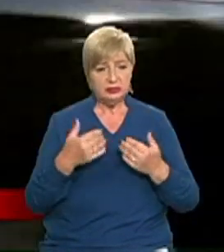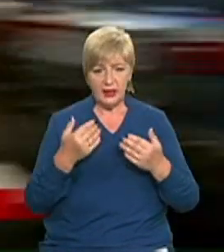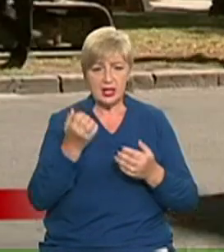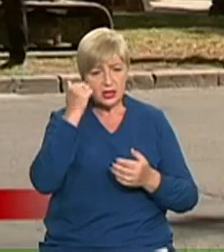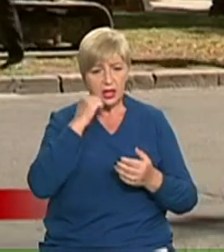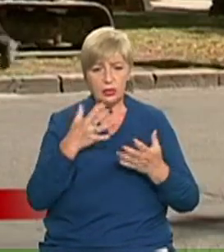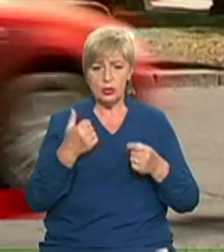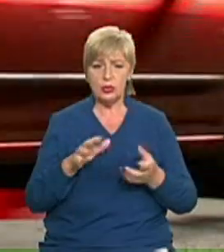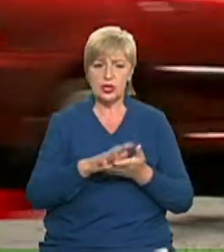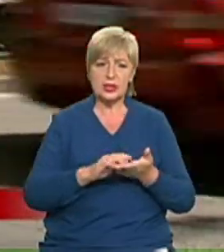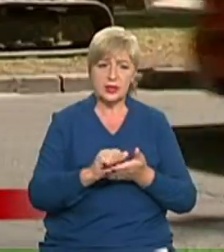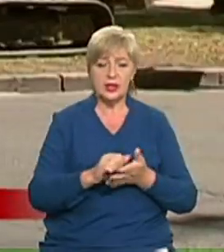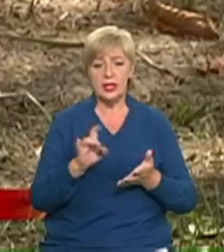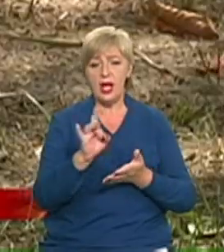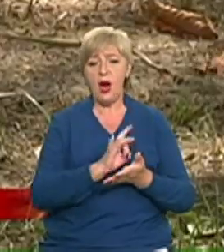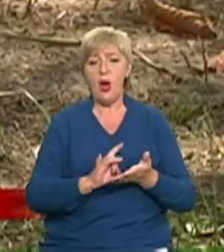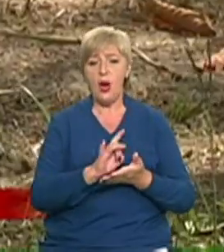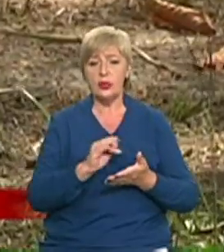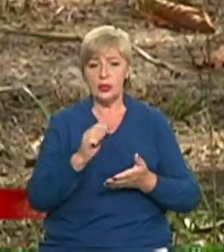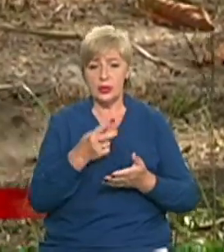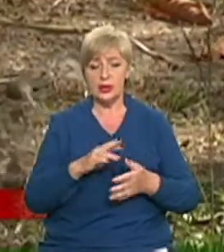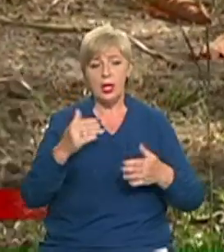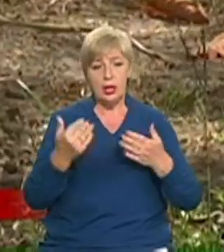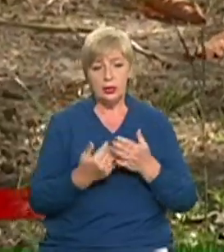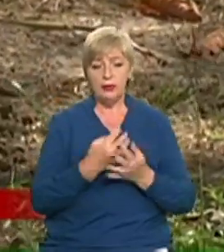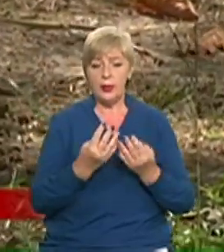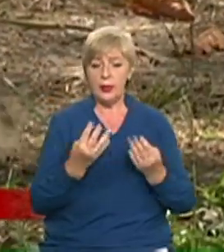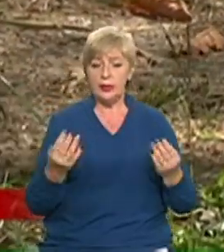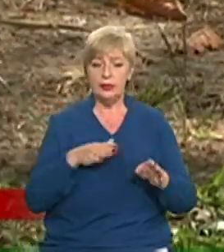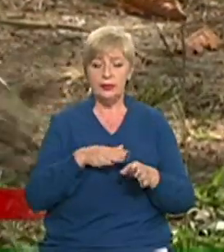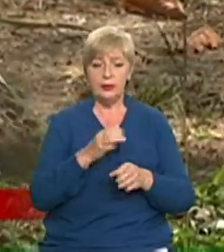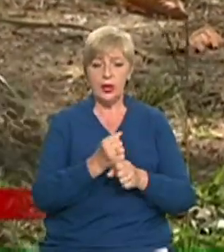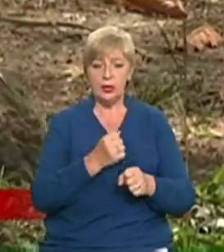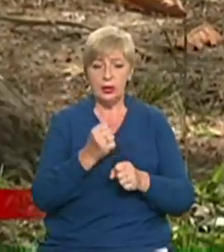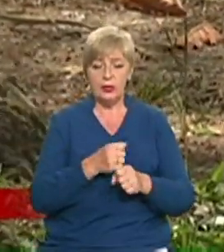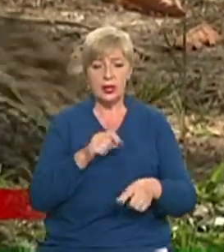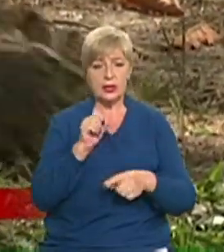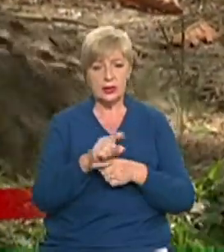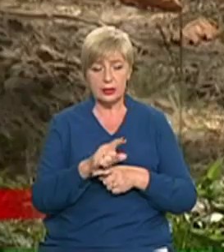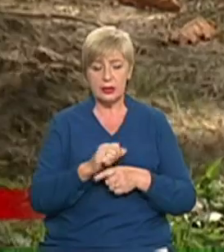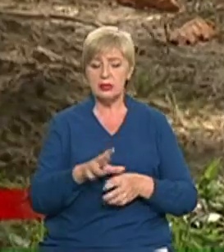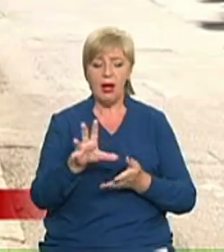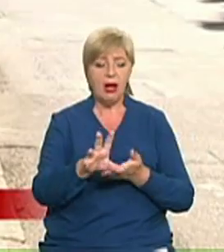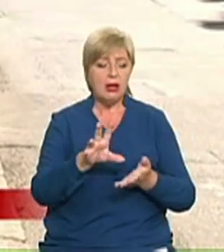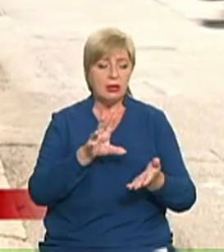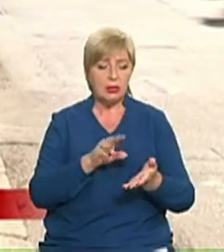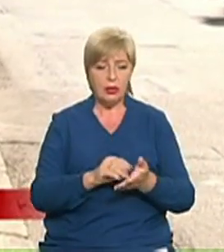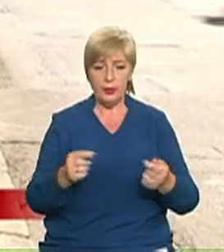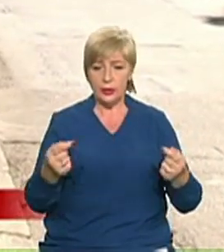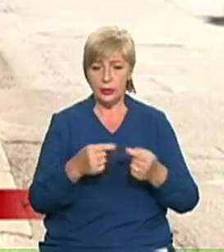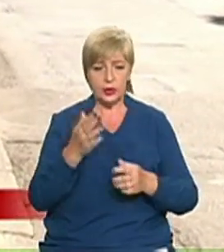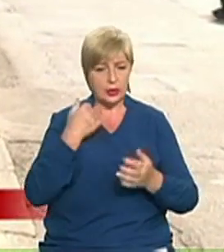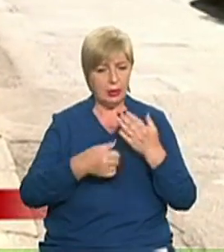і її вже демонтували. Новий паркан виготовляли на замовлення. За дизайном він точна копія історичного. До Дня